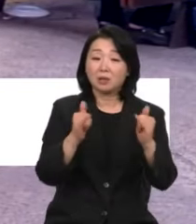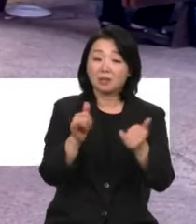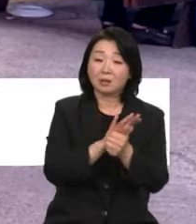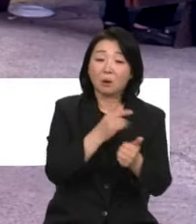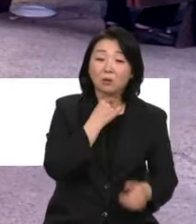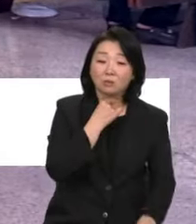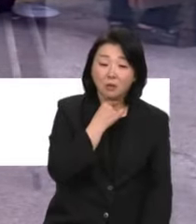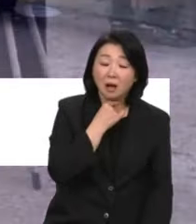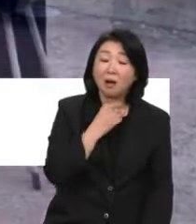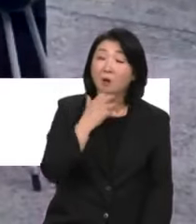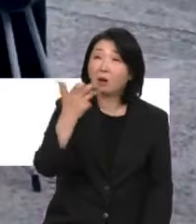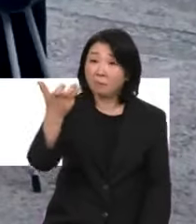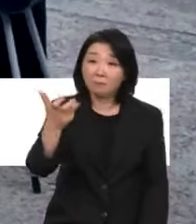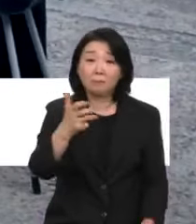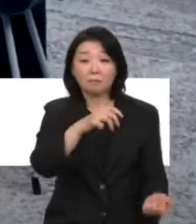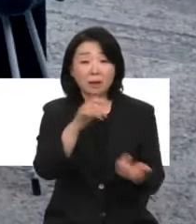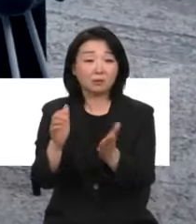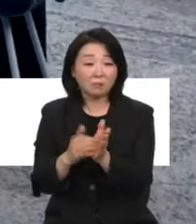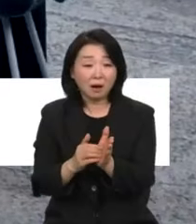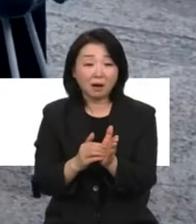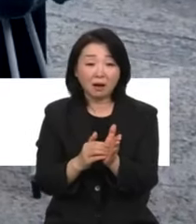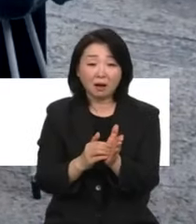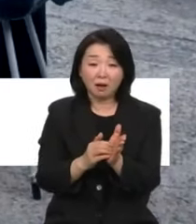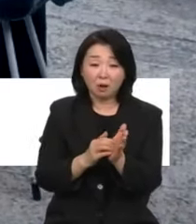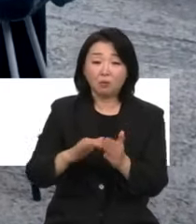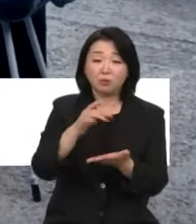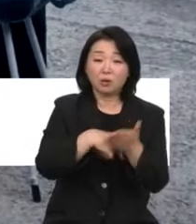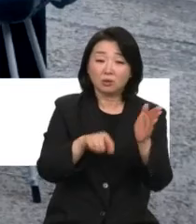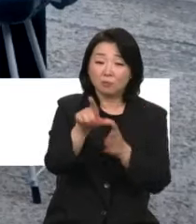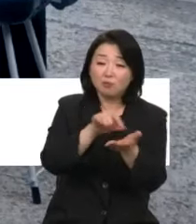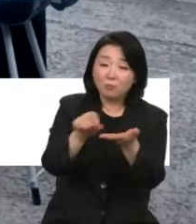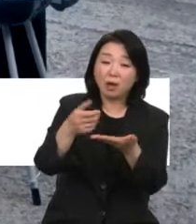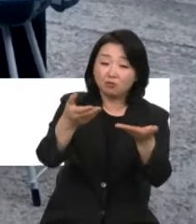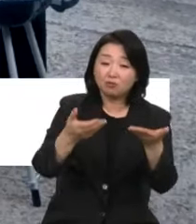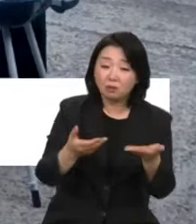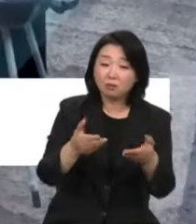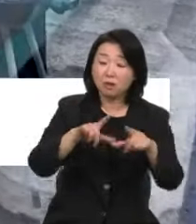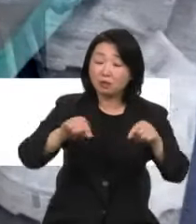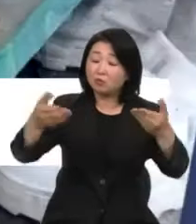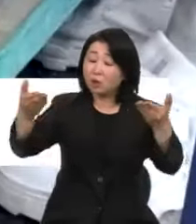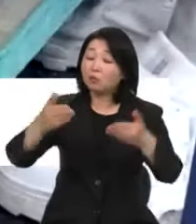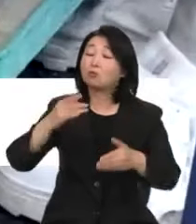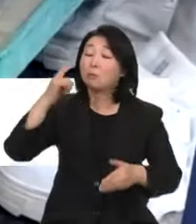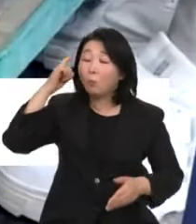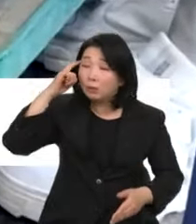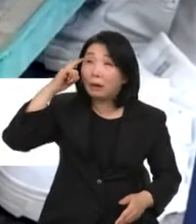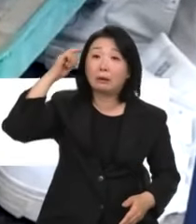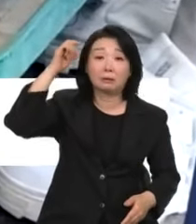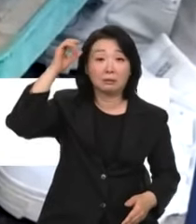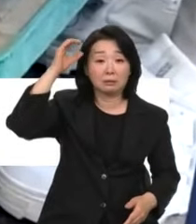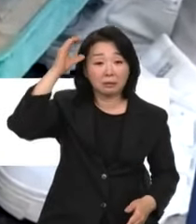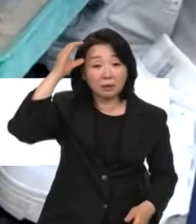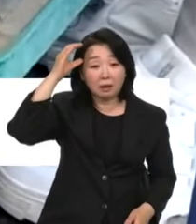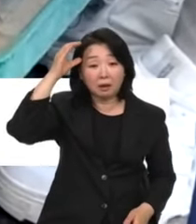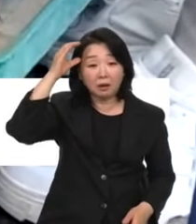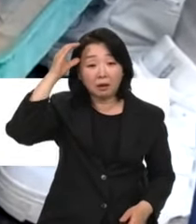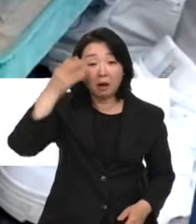맞이해서 패스 전시에. 아, 그러면 뭐 우리 기태라도 사는 건가? 세팅을 해주셨나? 직원들이 고기를 시작했고